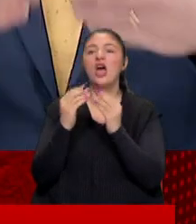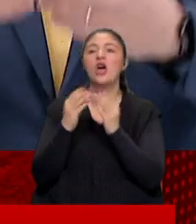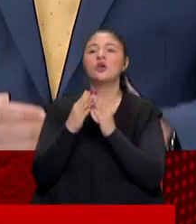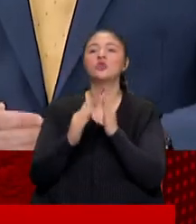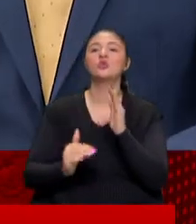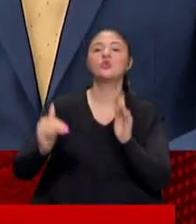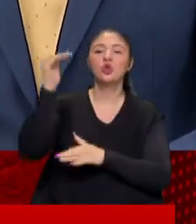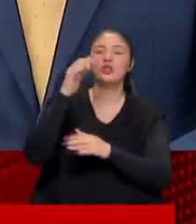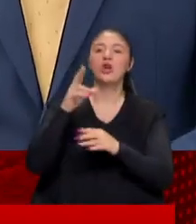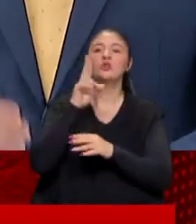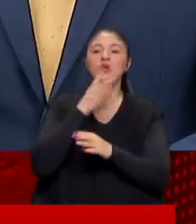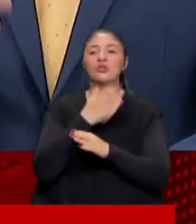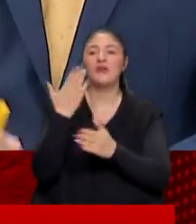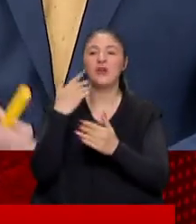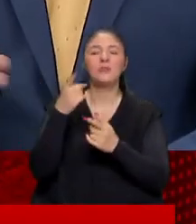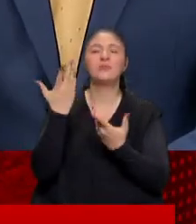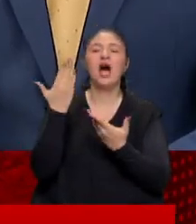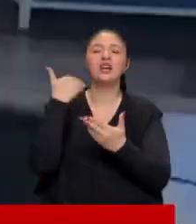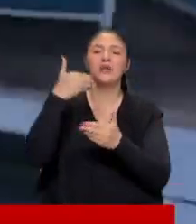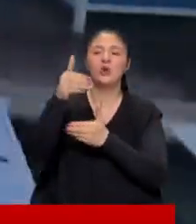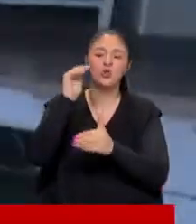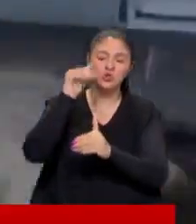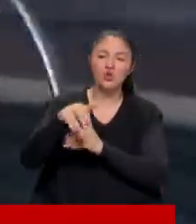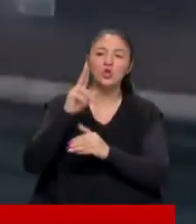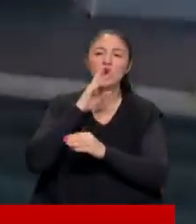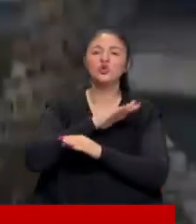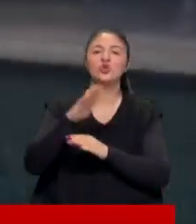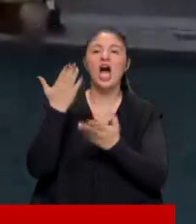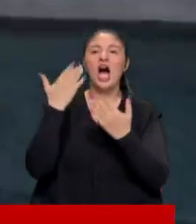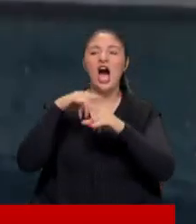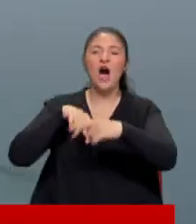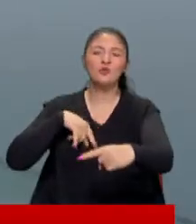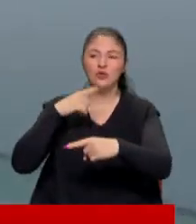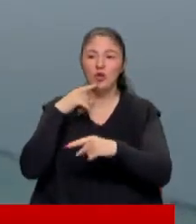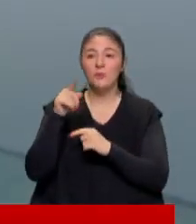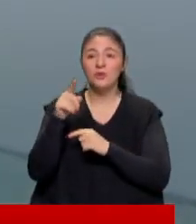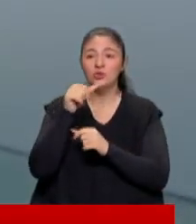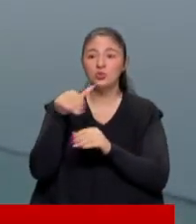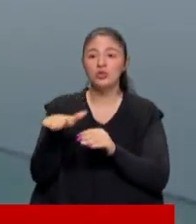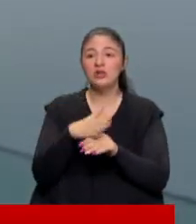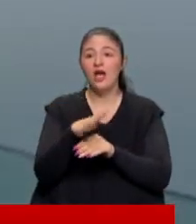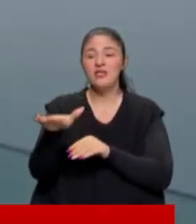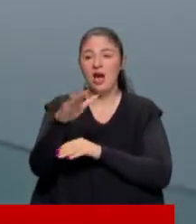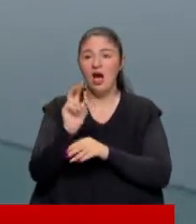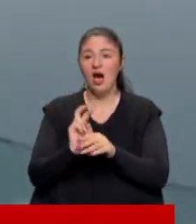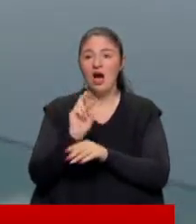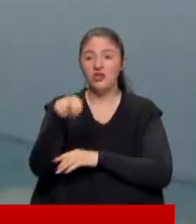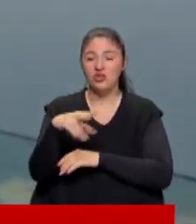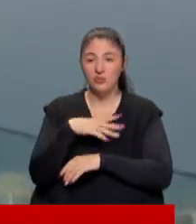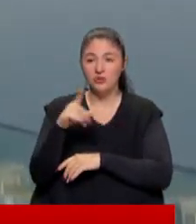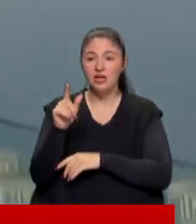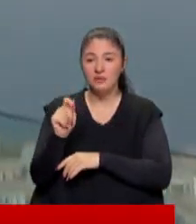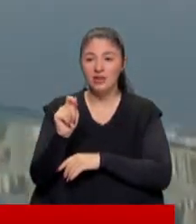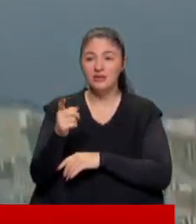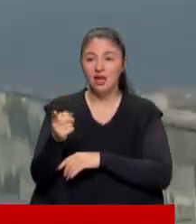işte bir binanın bitiminde arkasında bir şey yoksa aşağısı uçurumsa sonsuzluk havuzu diyorlar. Burada da bir su kayağı atlayışı vardı. Bunu yapan